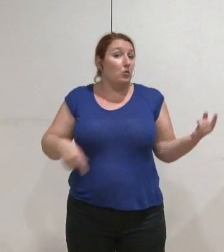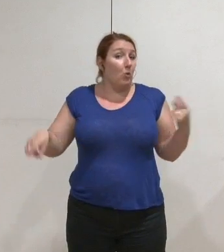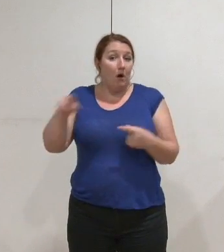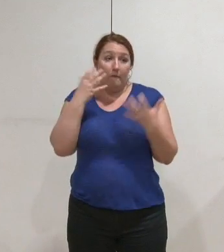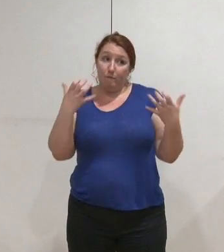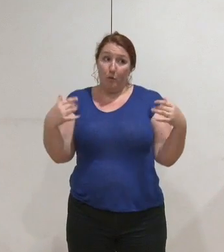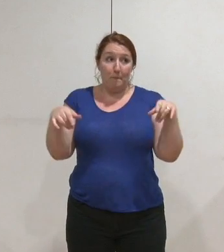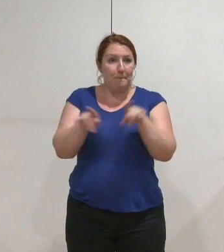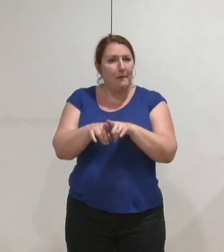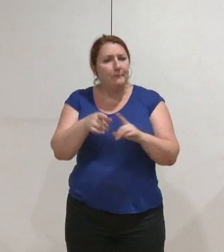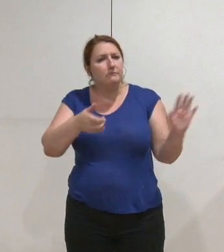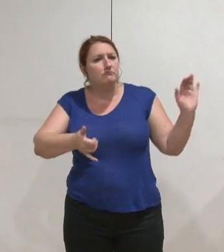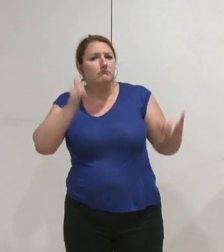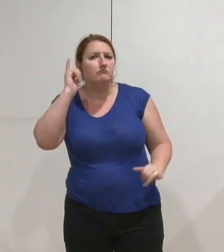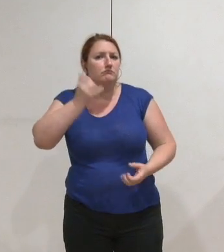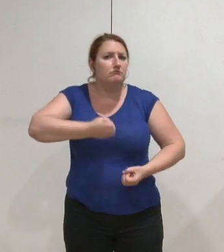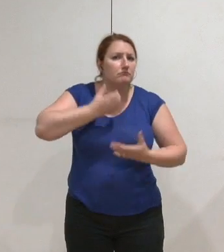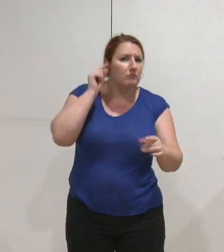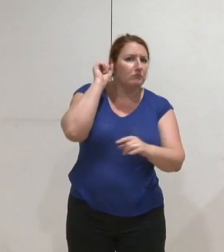a une demande de prise de parole